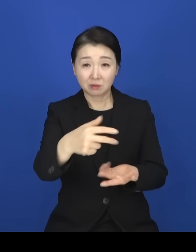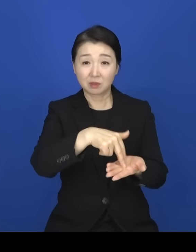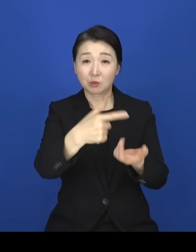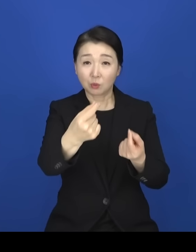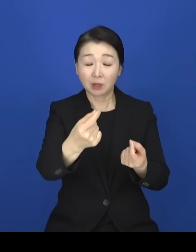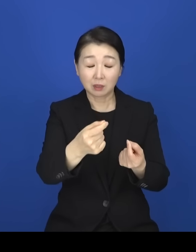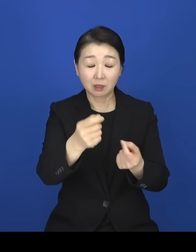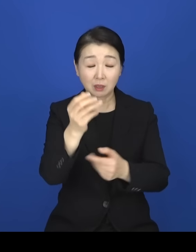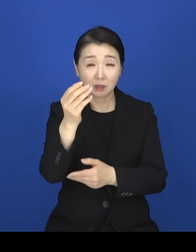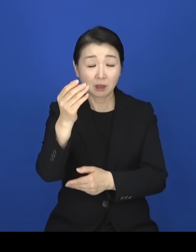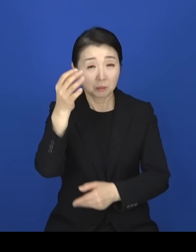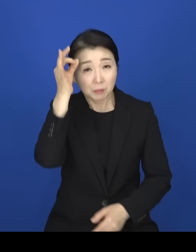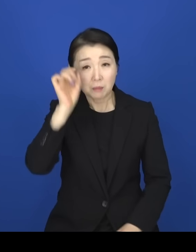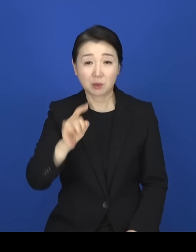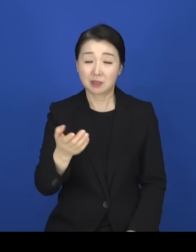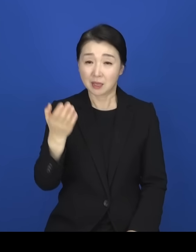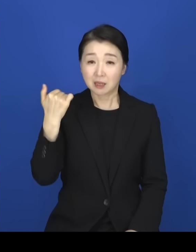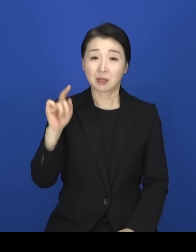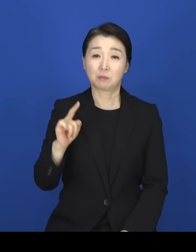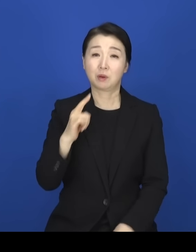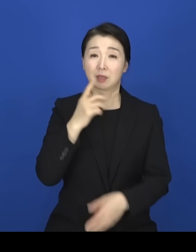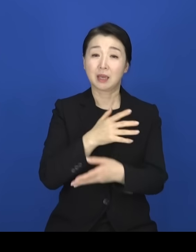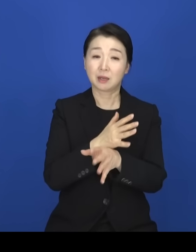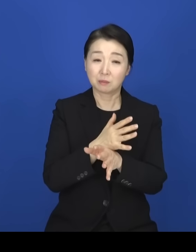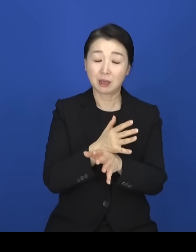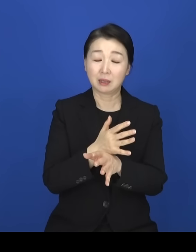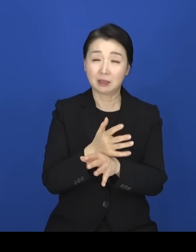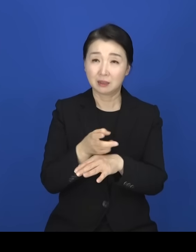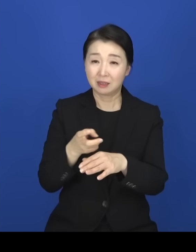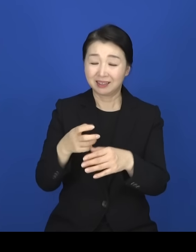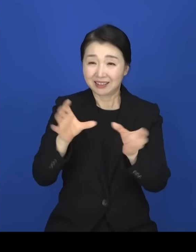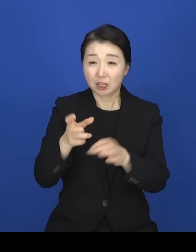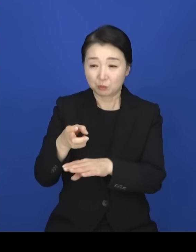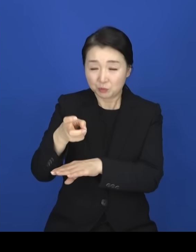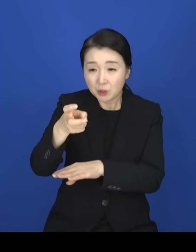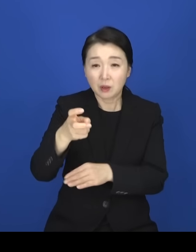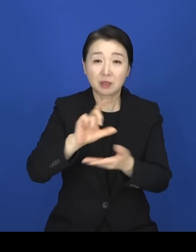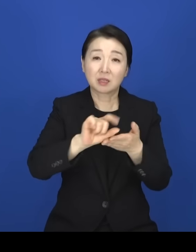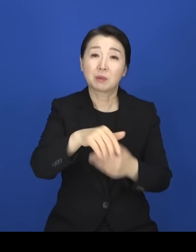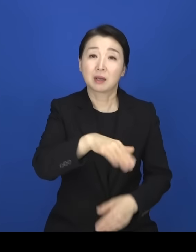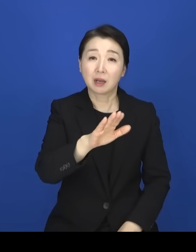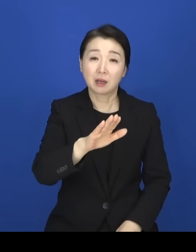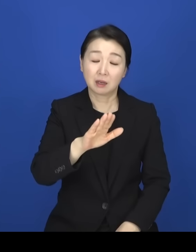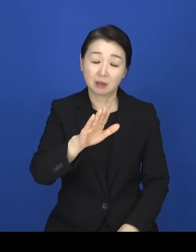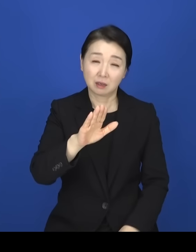이야기하다가 뭐 생각나는데 우리가 어디 옛날에 개그맨들 단체로 버스를 타고 지방에 가요. 공연 갈 때